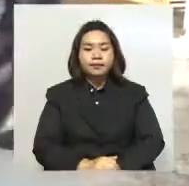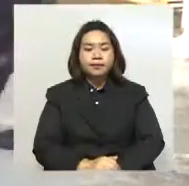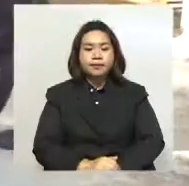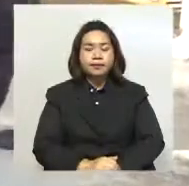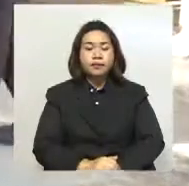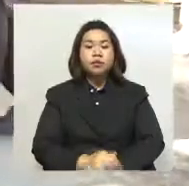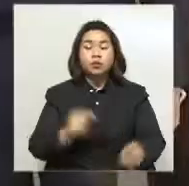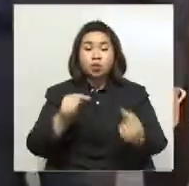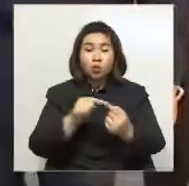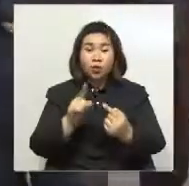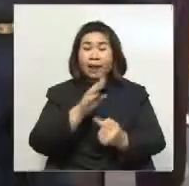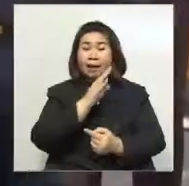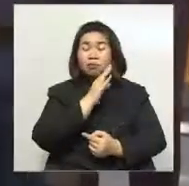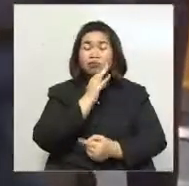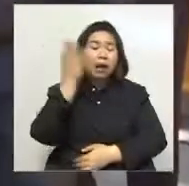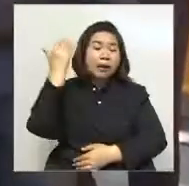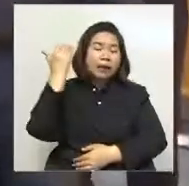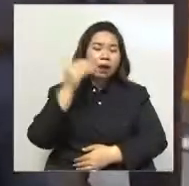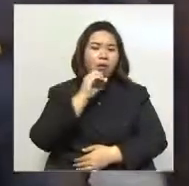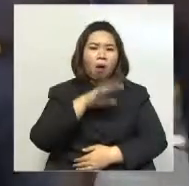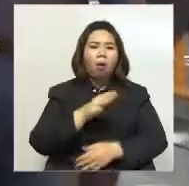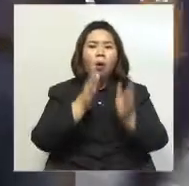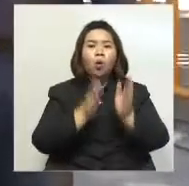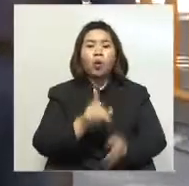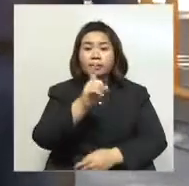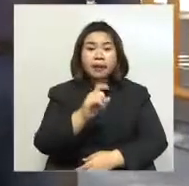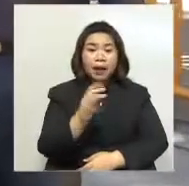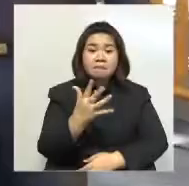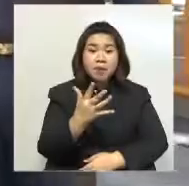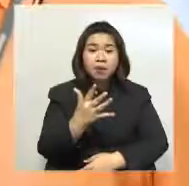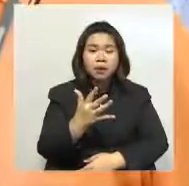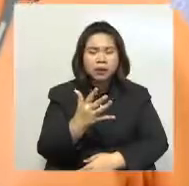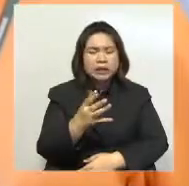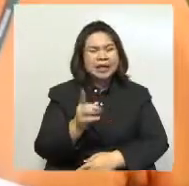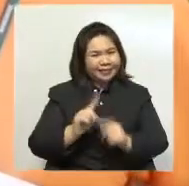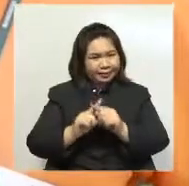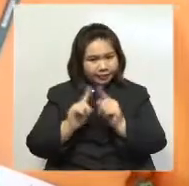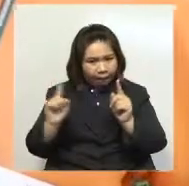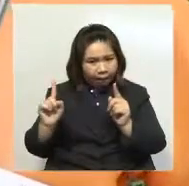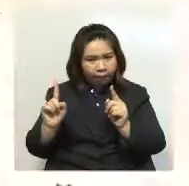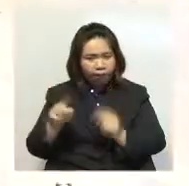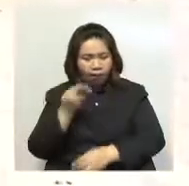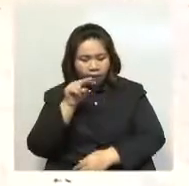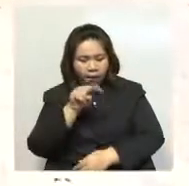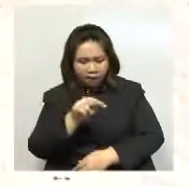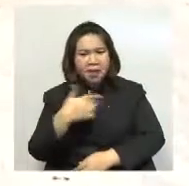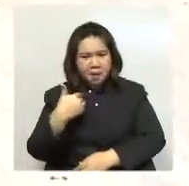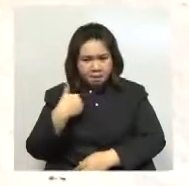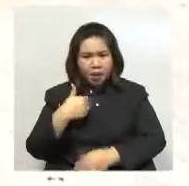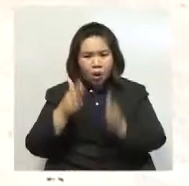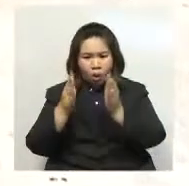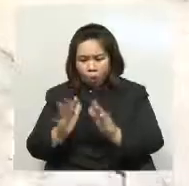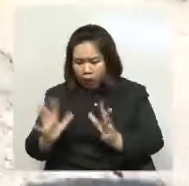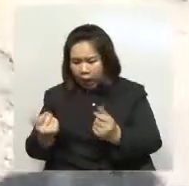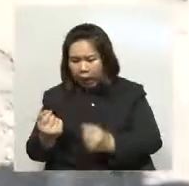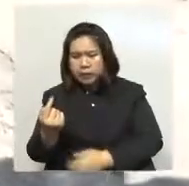ส่วนประเด็นที่หลังเกิดเหตุเนี่ยนะคะแล้วมีการแจ้งว่าไม่มีผู้เสียชีวิตจากเหตุการณ์ดังกล่าวแล้วปรากฏว่าไปพบว่ามีคนเนี่ยห